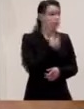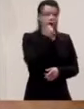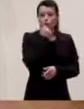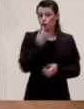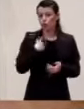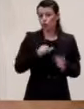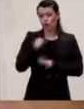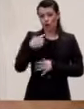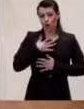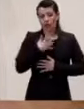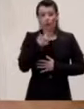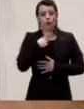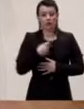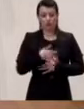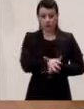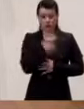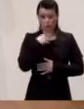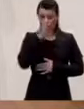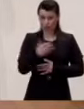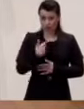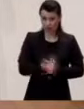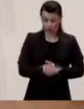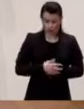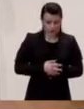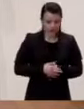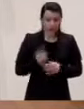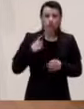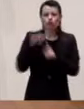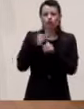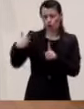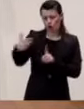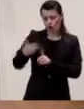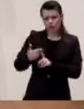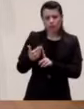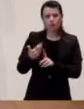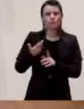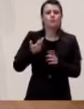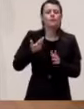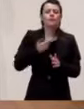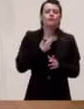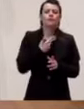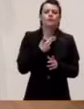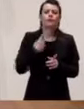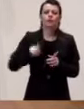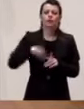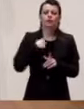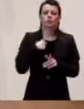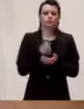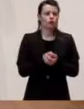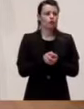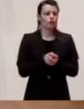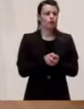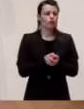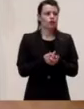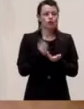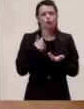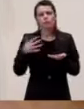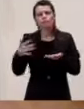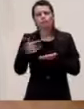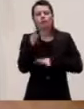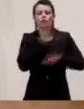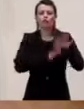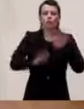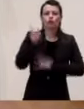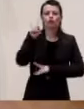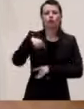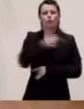fra pochi minuti. In questi giorni stiamo raccogliendo testimonianze anche di fonti sindacali che